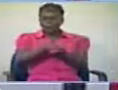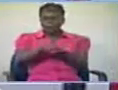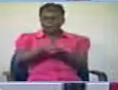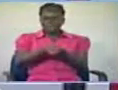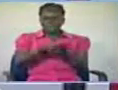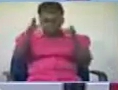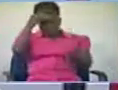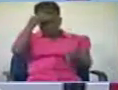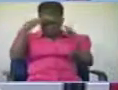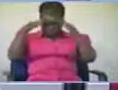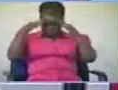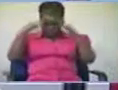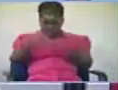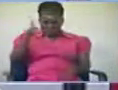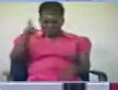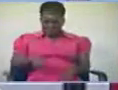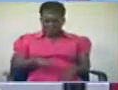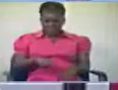Hiyo inamaanisha watoto watasoma kutoka